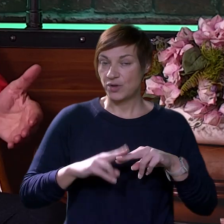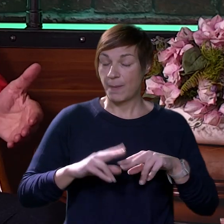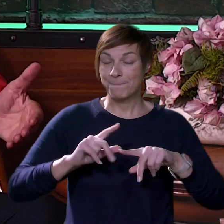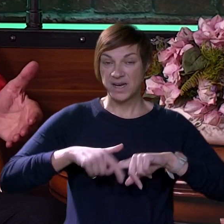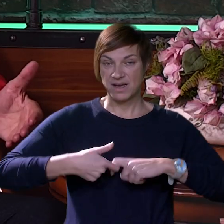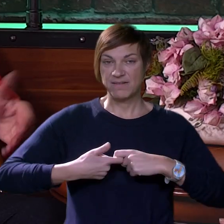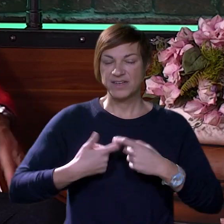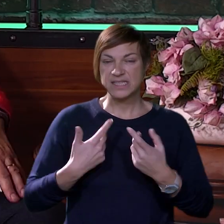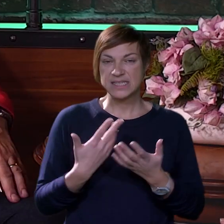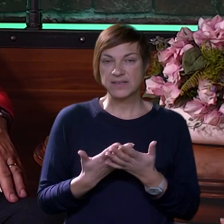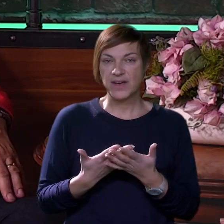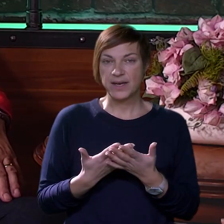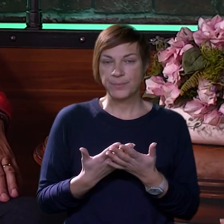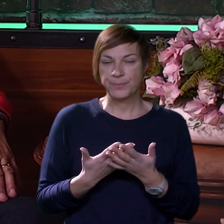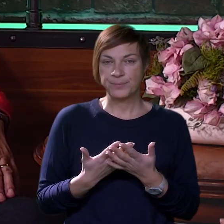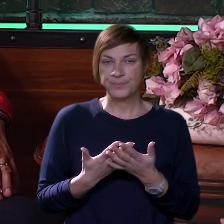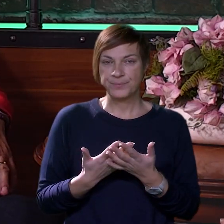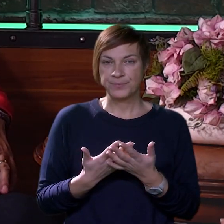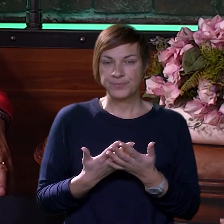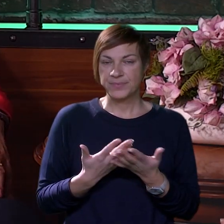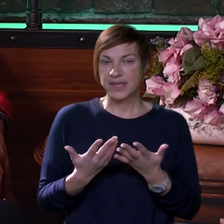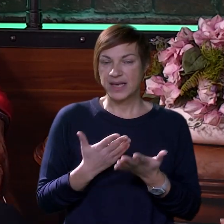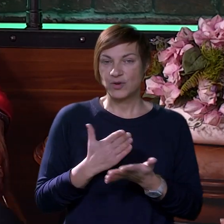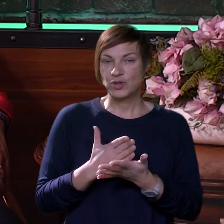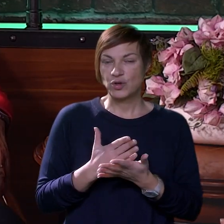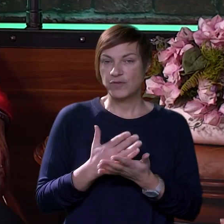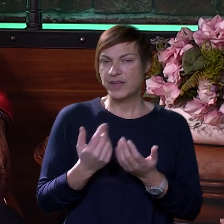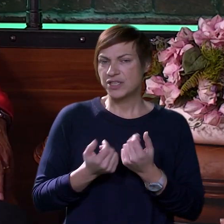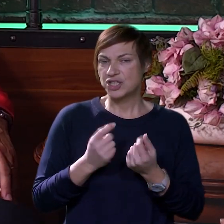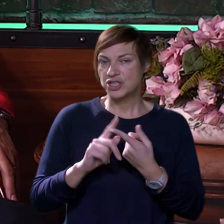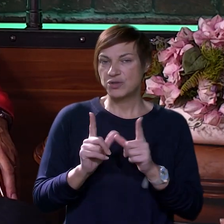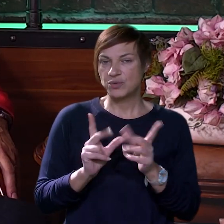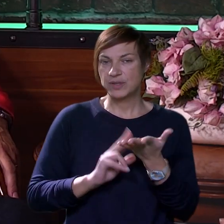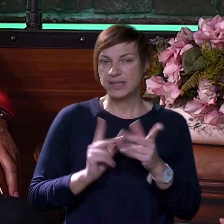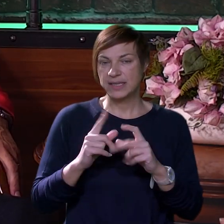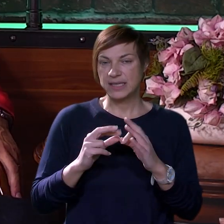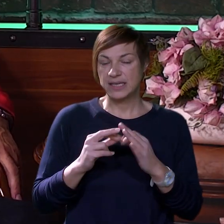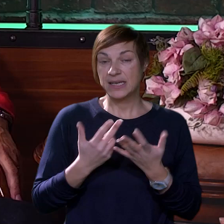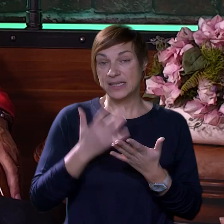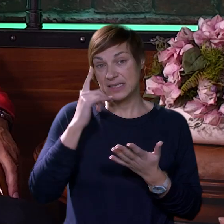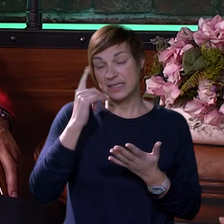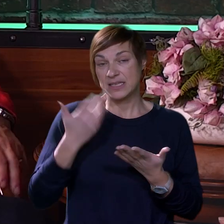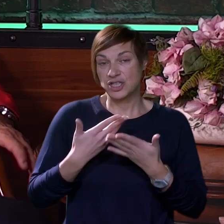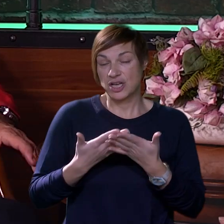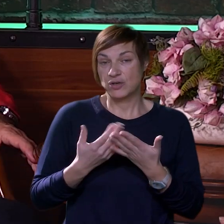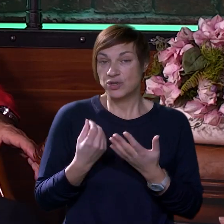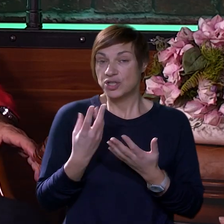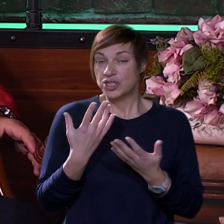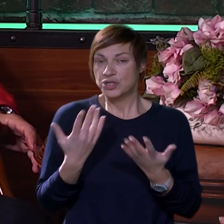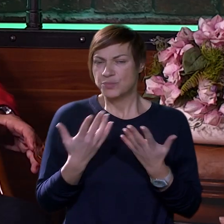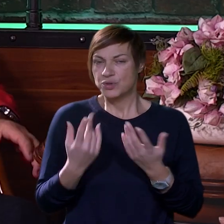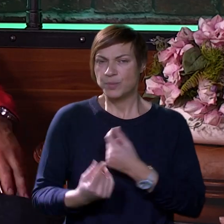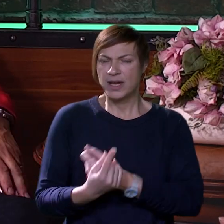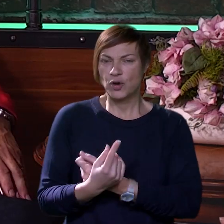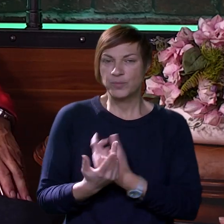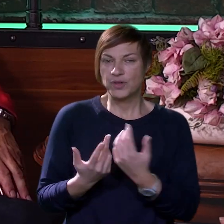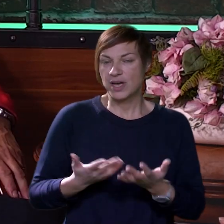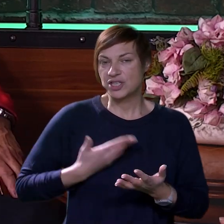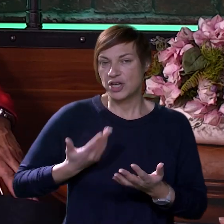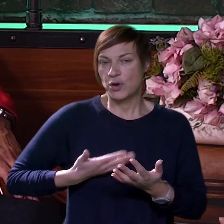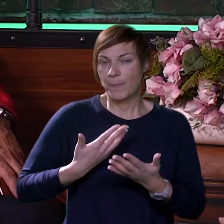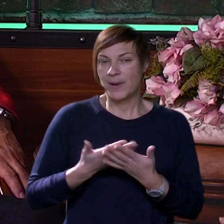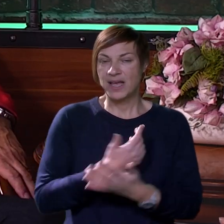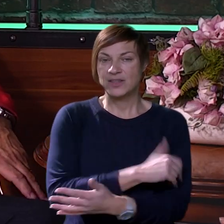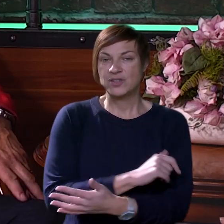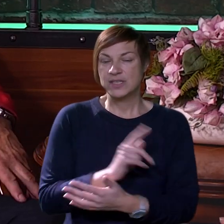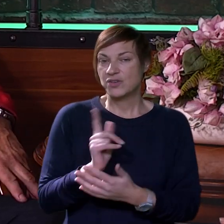tek prava stvar. Jel? Tako da ako je to već jedna rutina i ti znaš kako ćeš postupiti u tom datom trenutku,